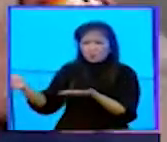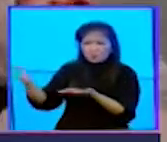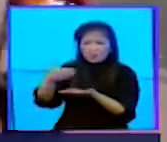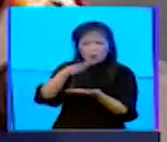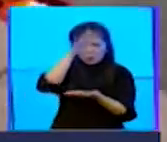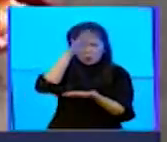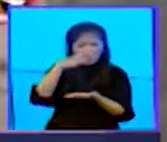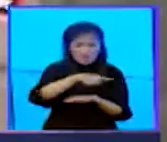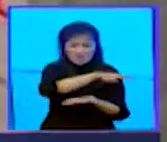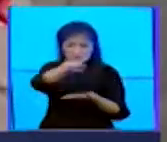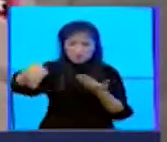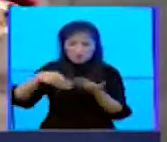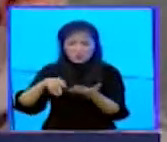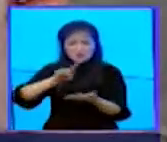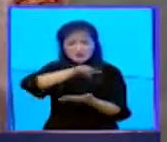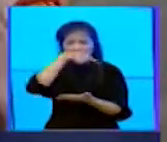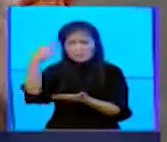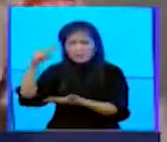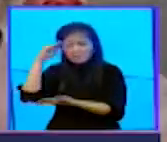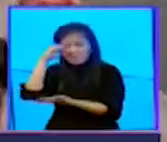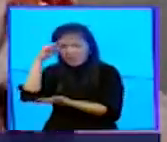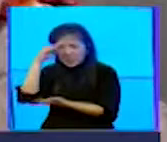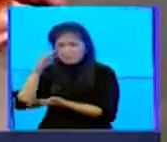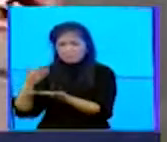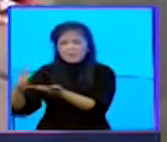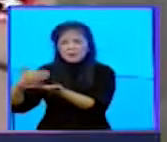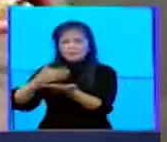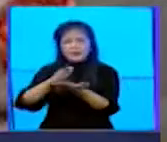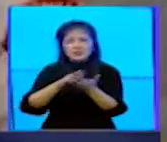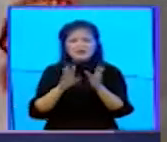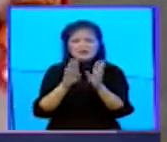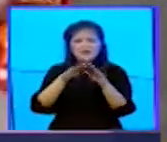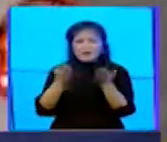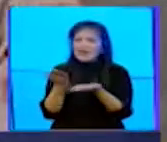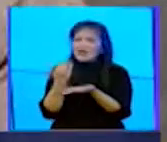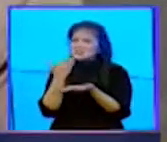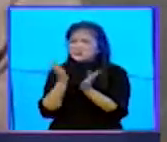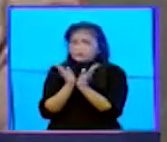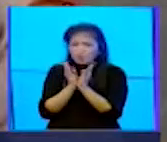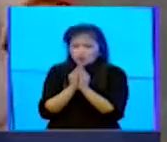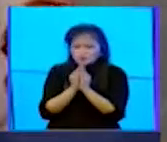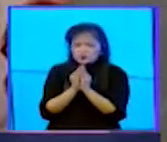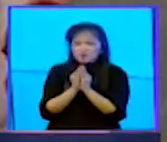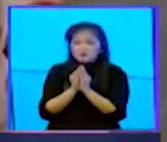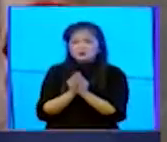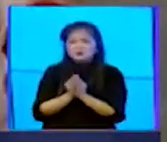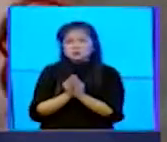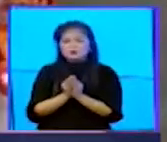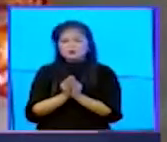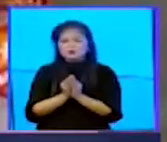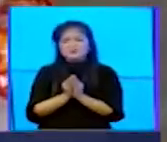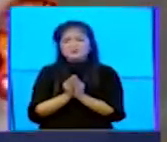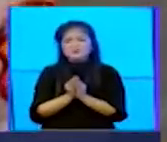mengumpulkan massa sambil bagi nasi bungkus. Dia menyampaikan itu arahan di sana. Semua sudah kita jadikan barang